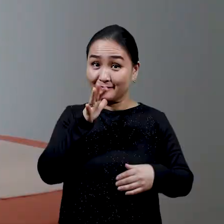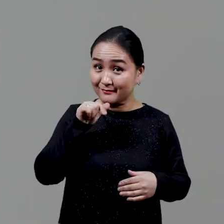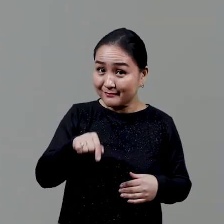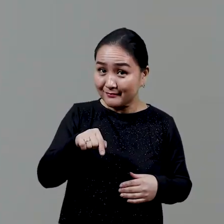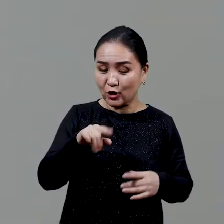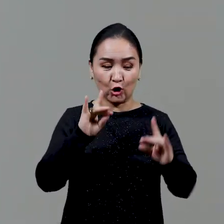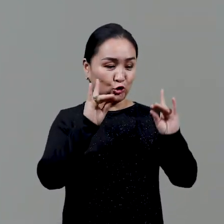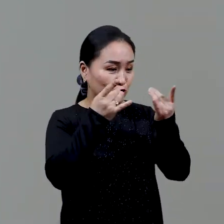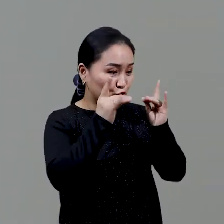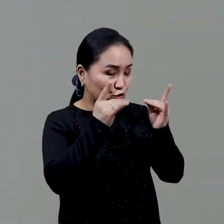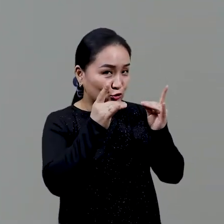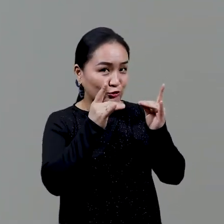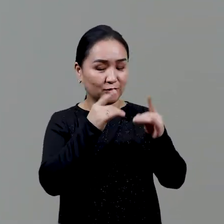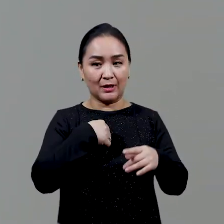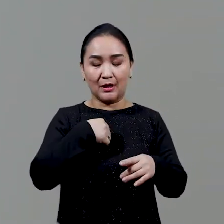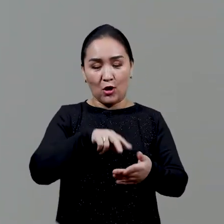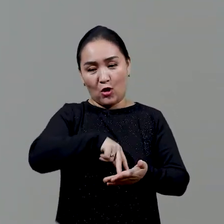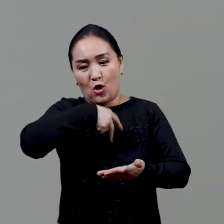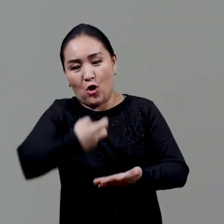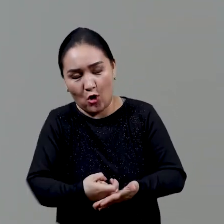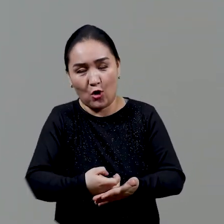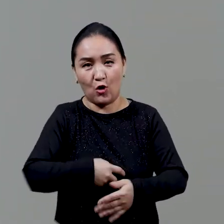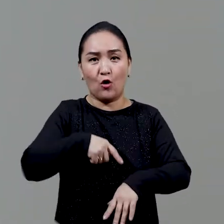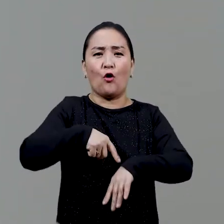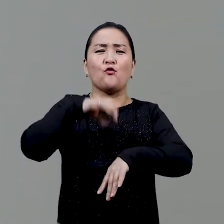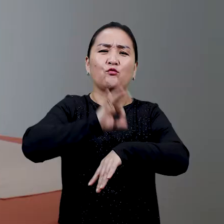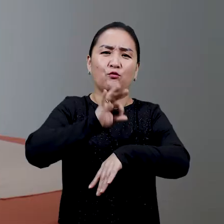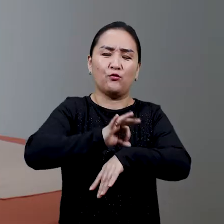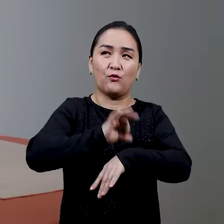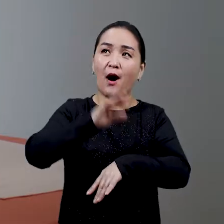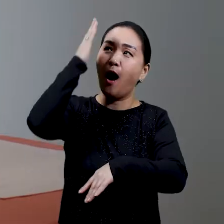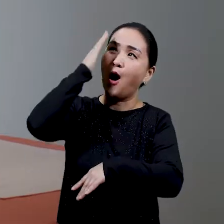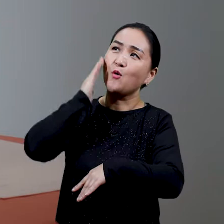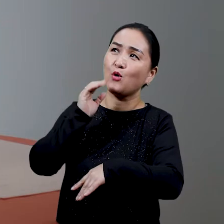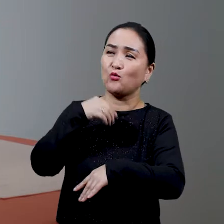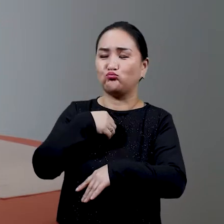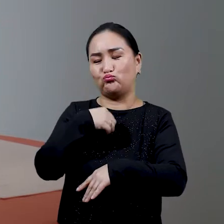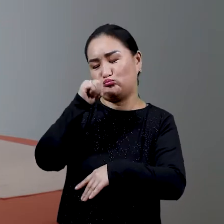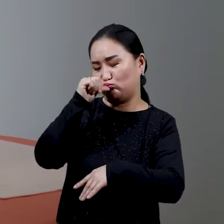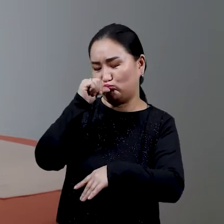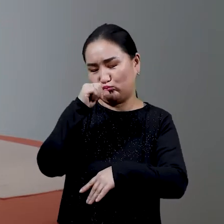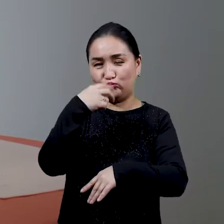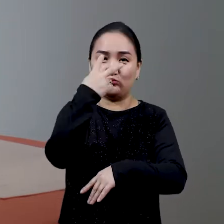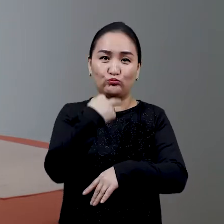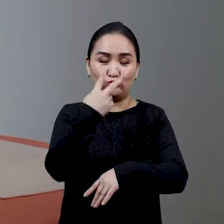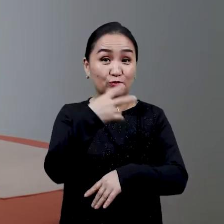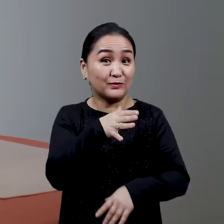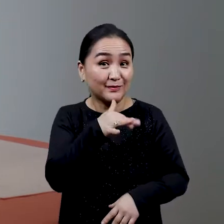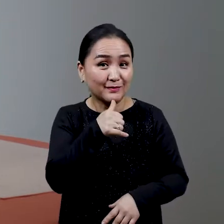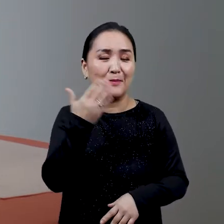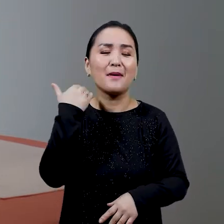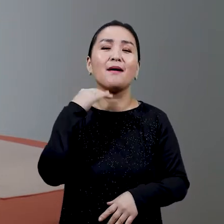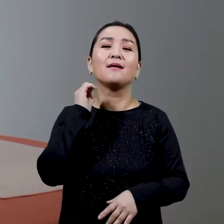дээрээ тоглож наадаж байхдаа санамсргүй унаад өвдгөө шалблахтаа аав ээжтэй эрхлэн хошуугаа онжуулсаар уйлах тэр жаахан